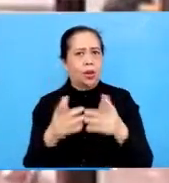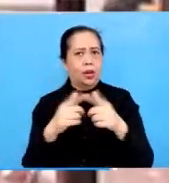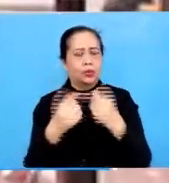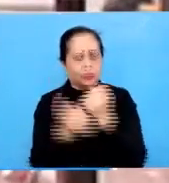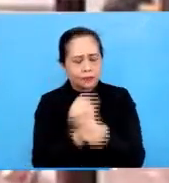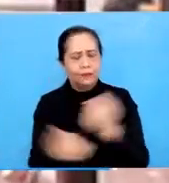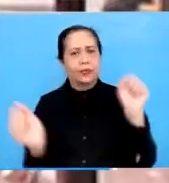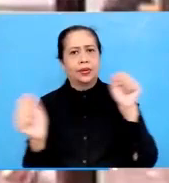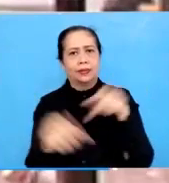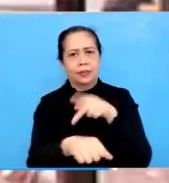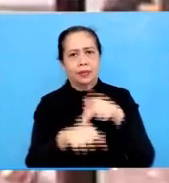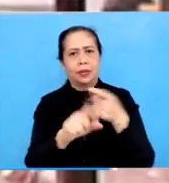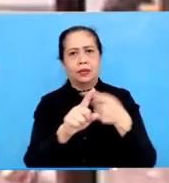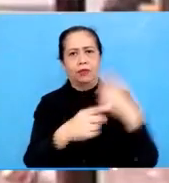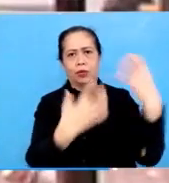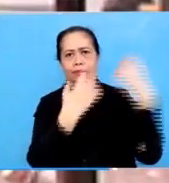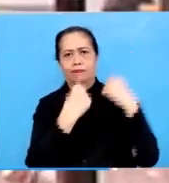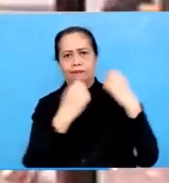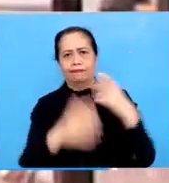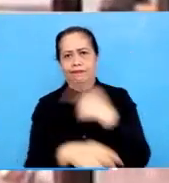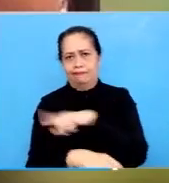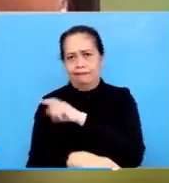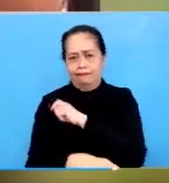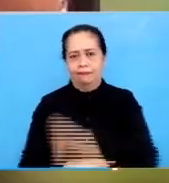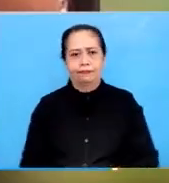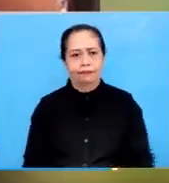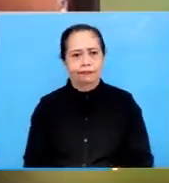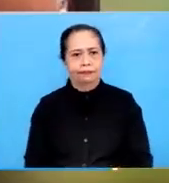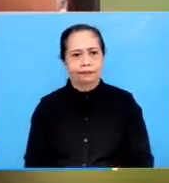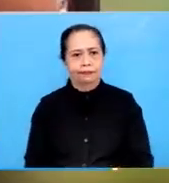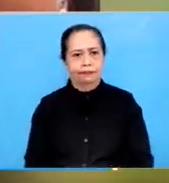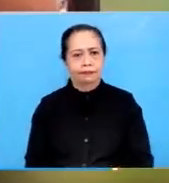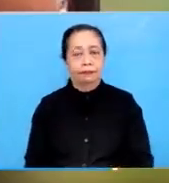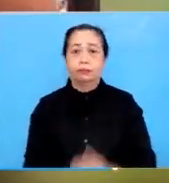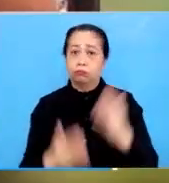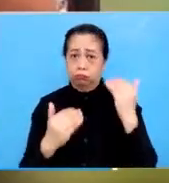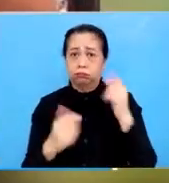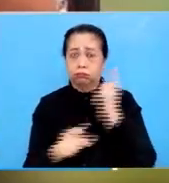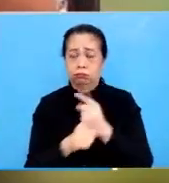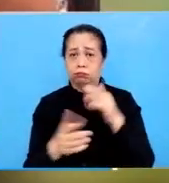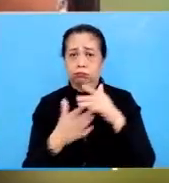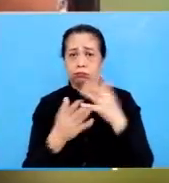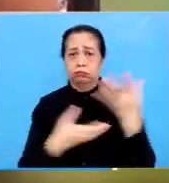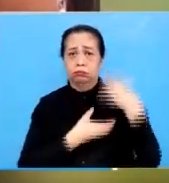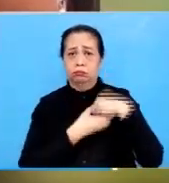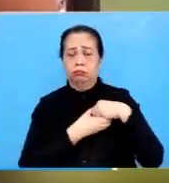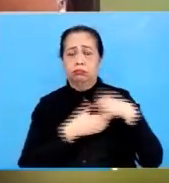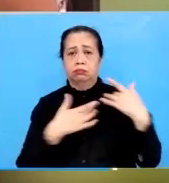ang Pilipinas sa mga mananakop. Gretchen? Sana nga ay aralin at isabuhay